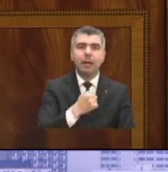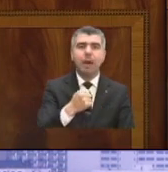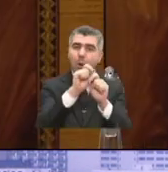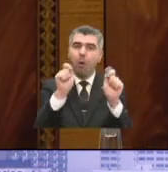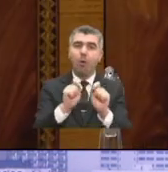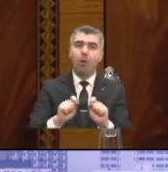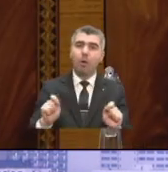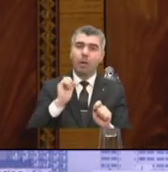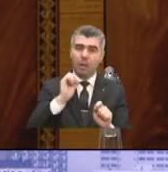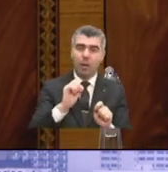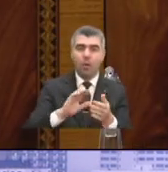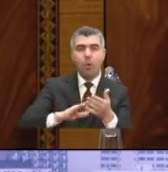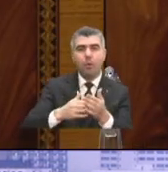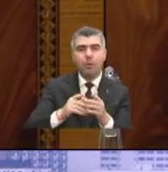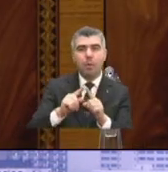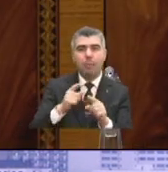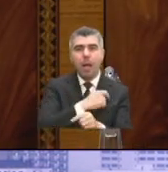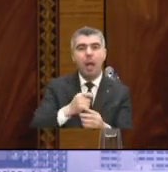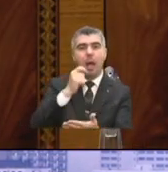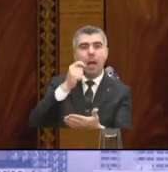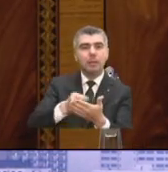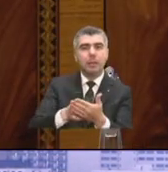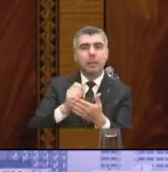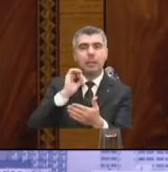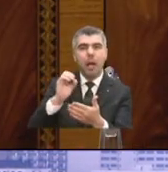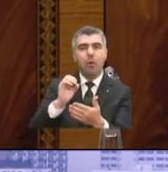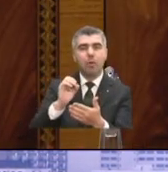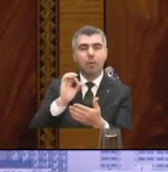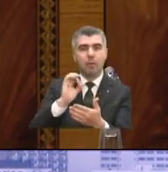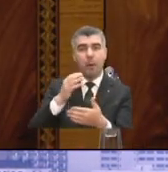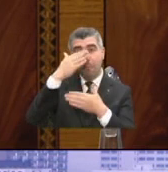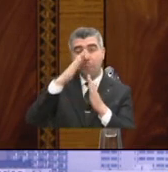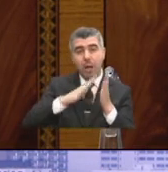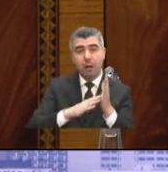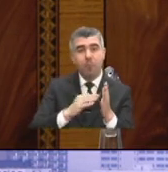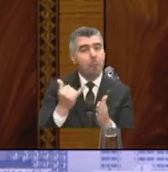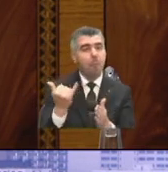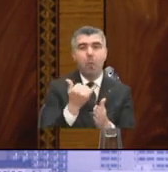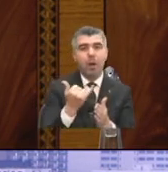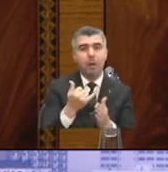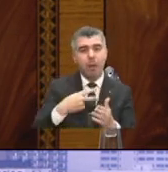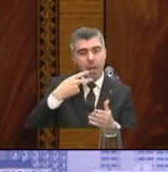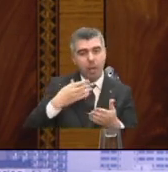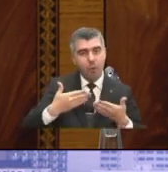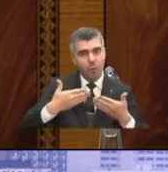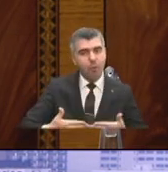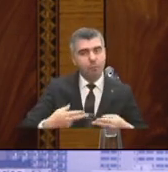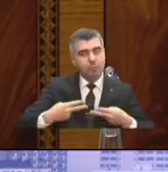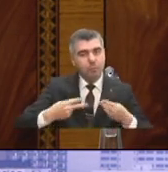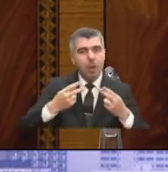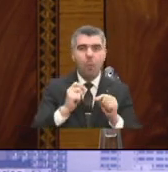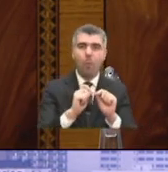هناك مع الاسف على السلبيات هادر للزمن التشريعي يجب الانتباه اليه وكذلك